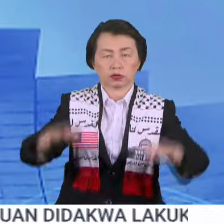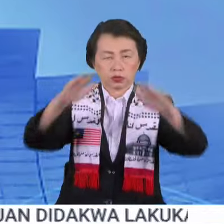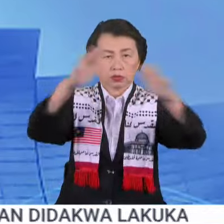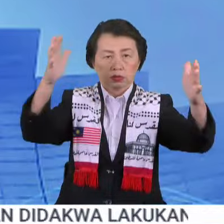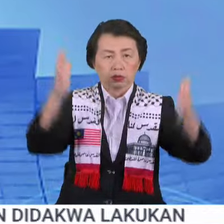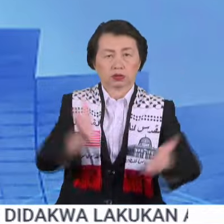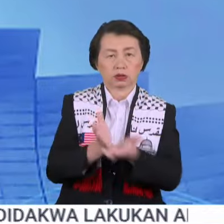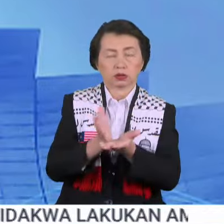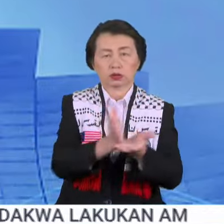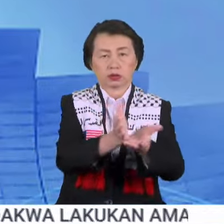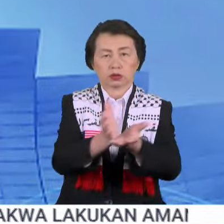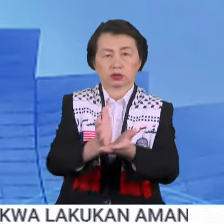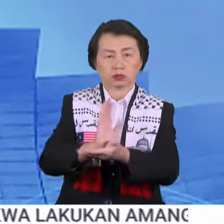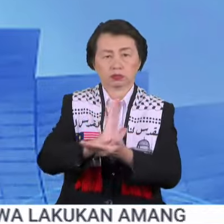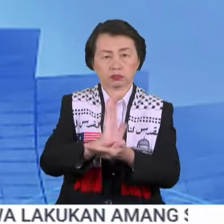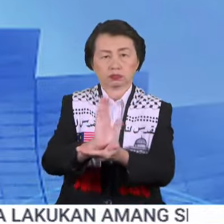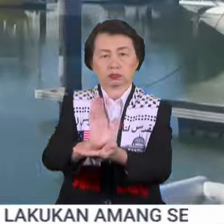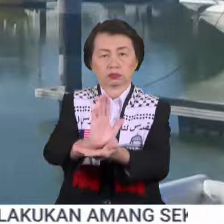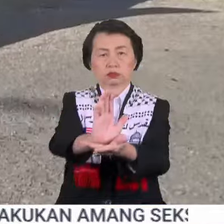kontena perahu layar mereka.